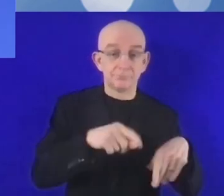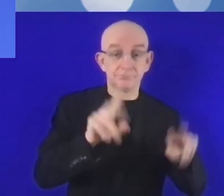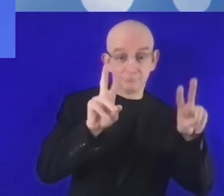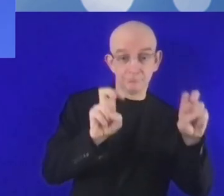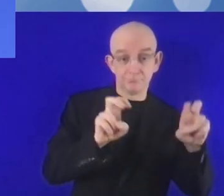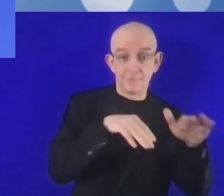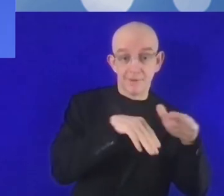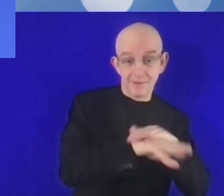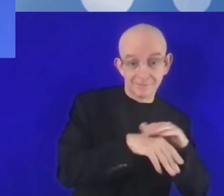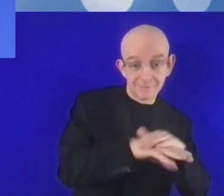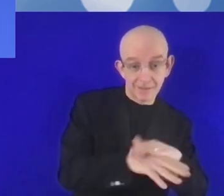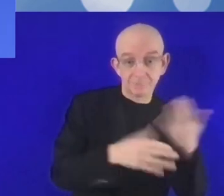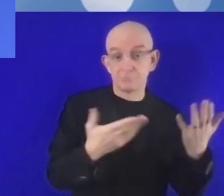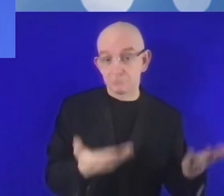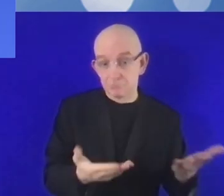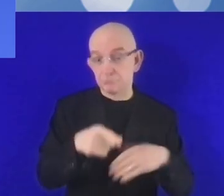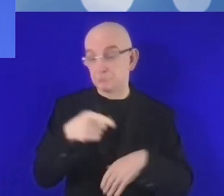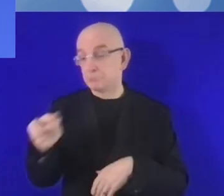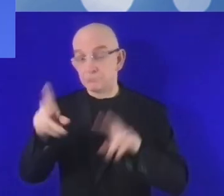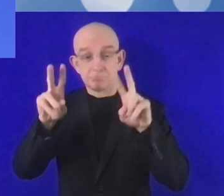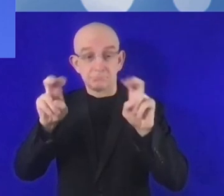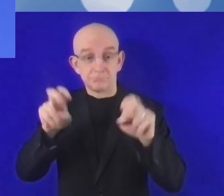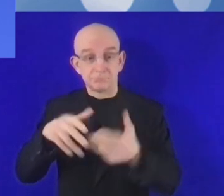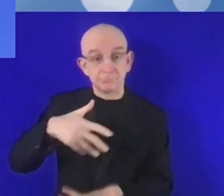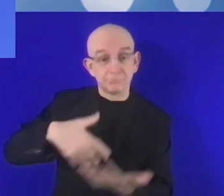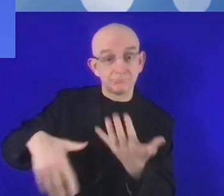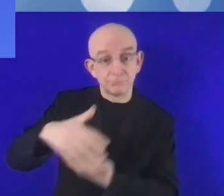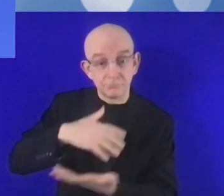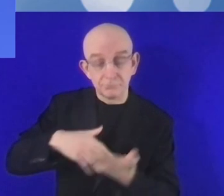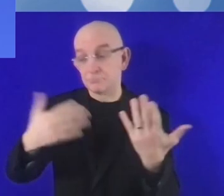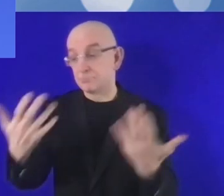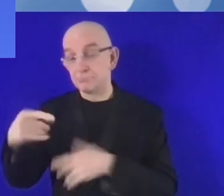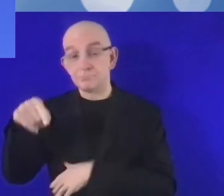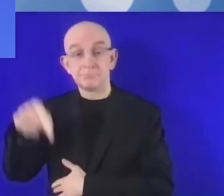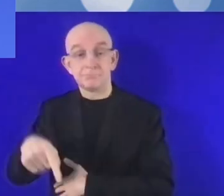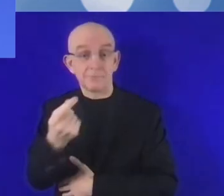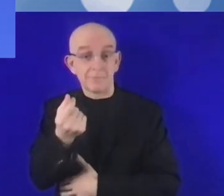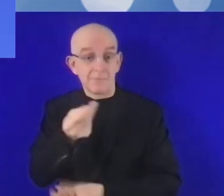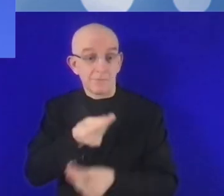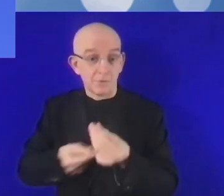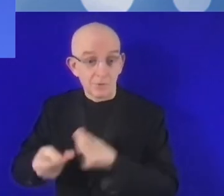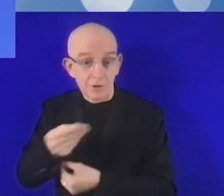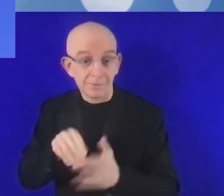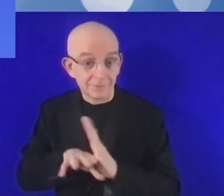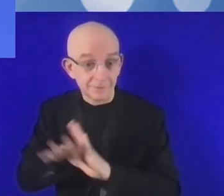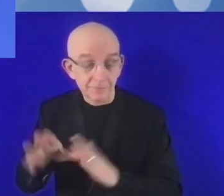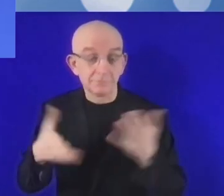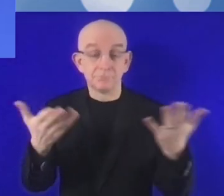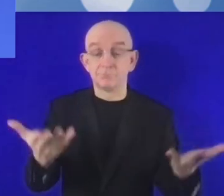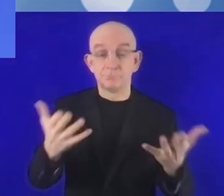более 200 различных дискуссий, которые будут проведены в ходе форума. Они будут касаться доступа к